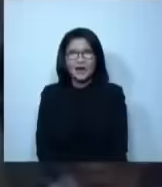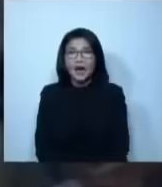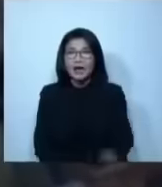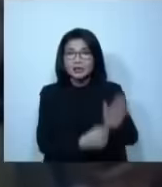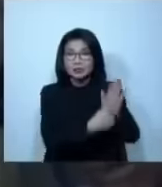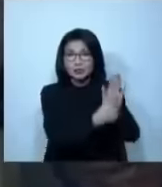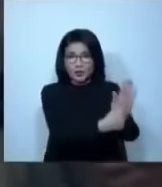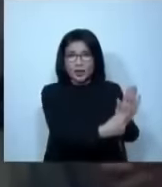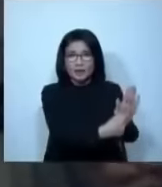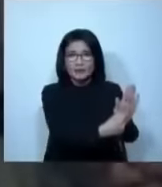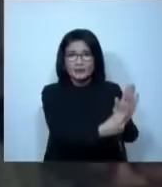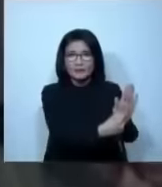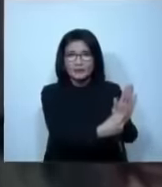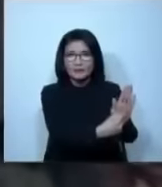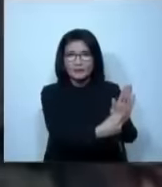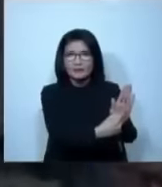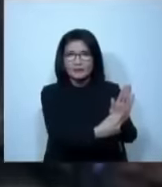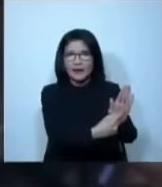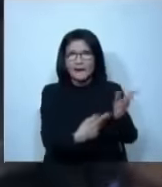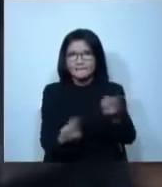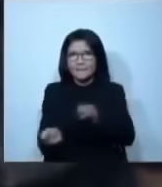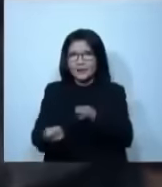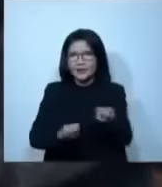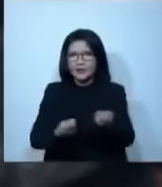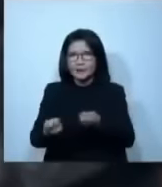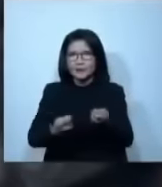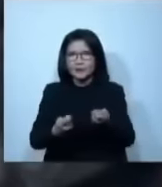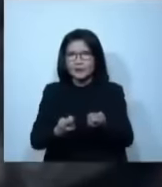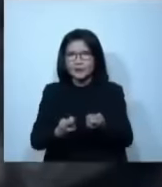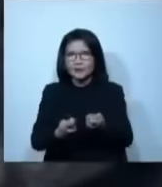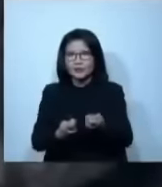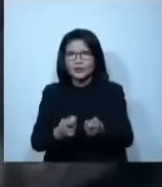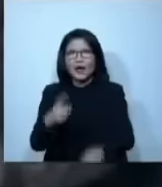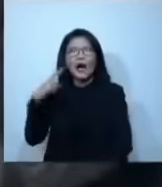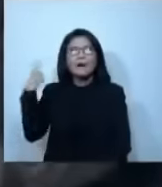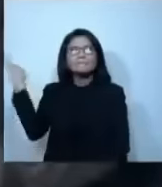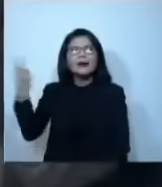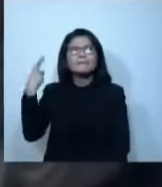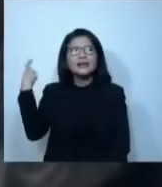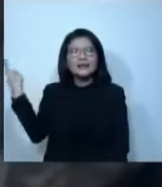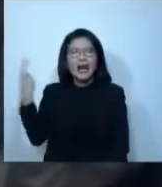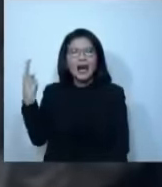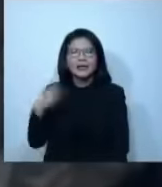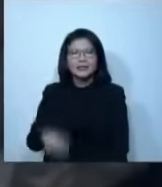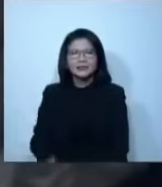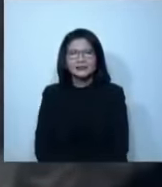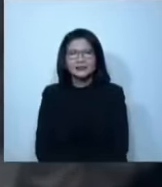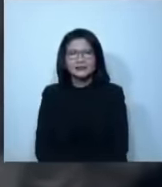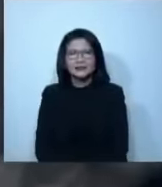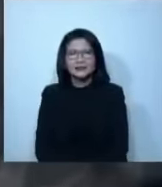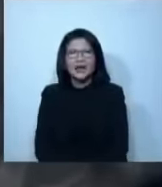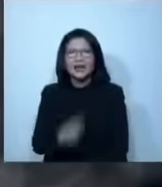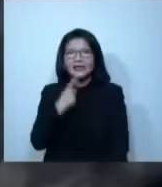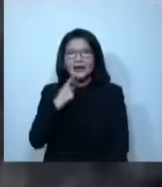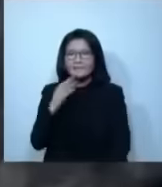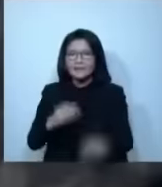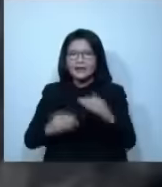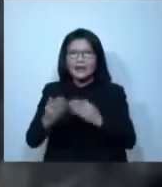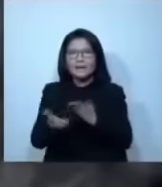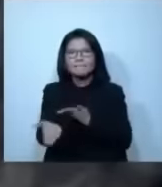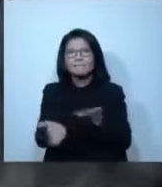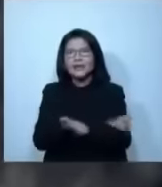Diperlihatkan kepada moderator dan hadirin pemerintahan dan peningkatan pelayanan